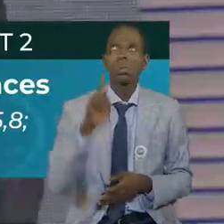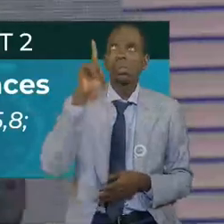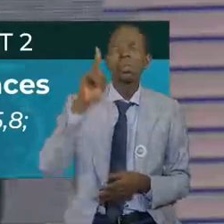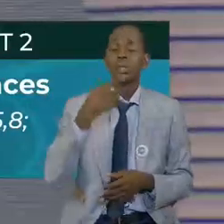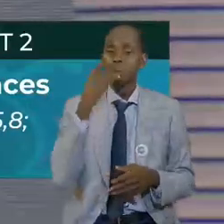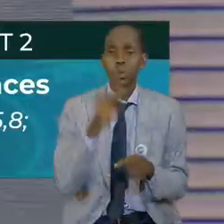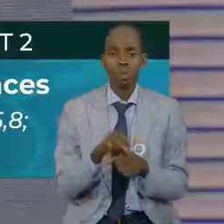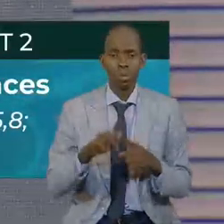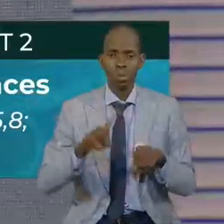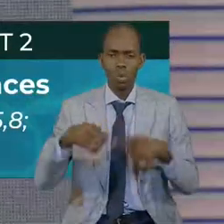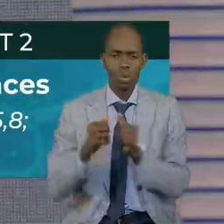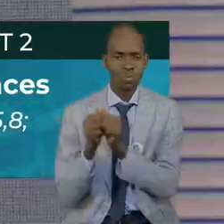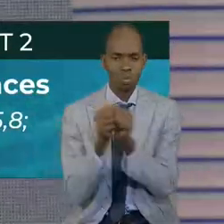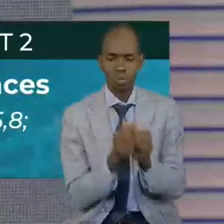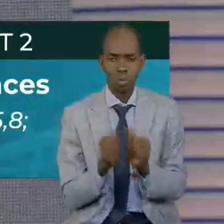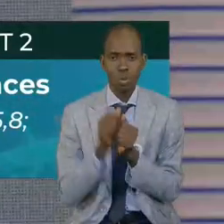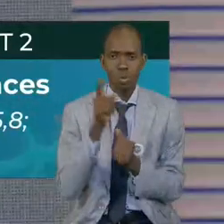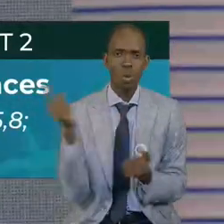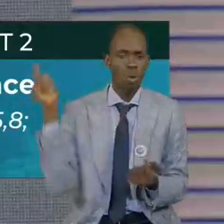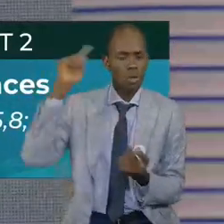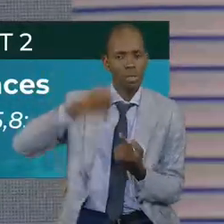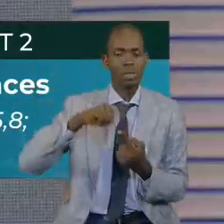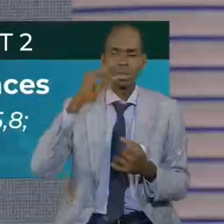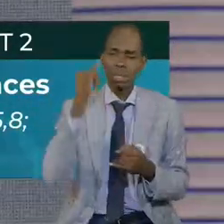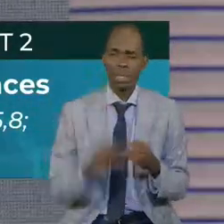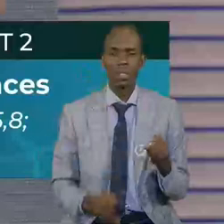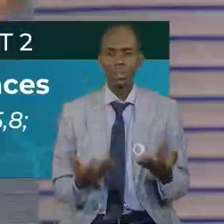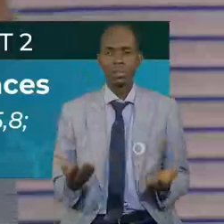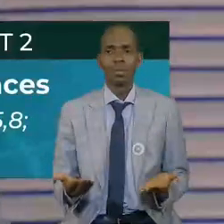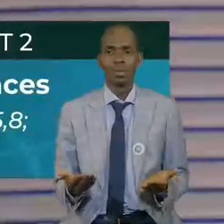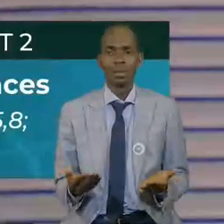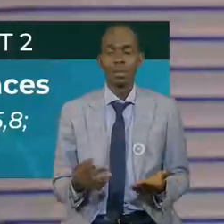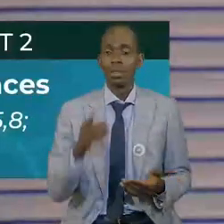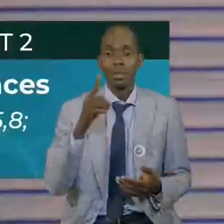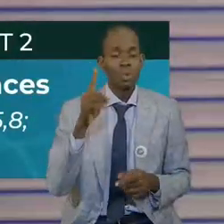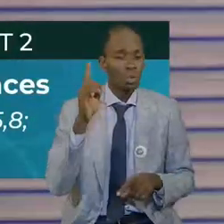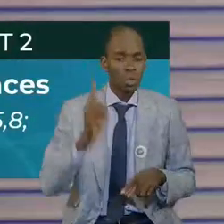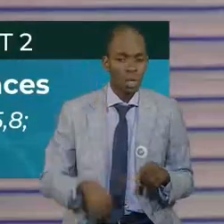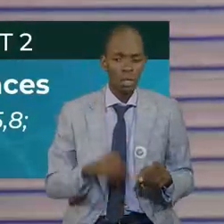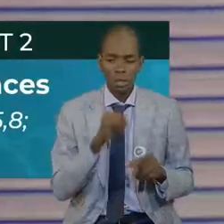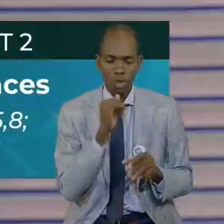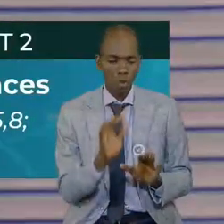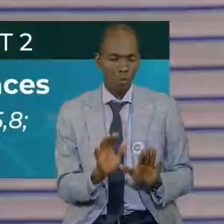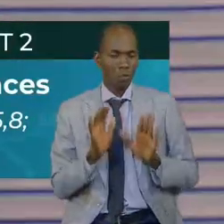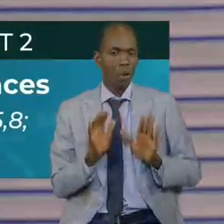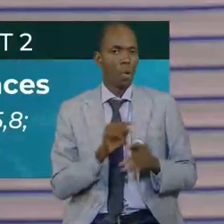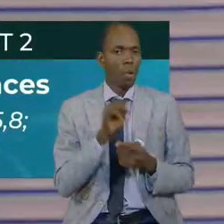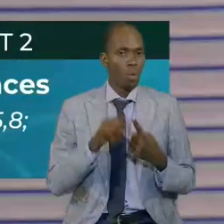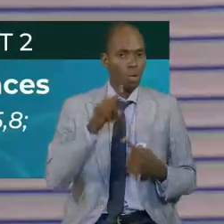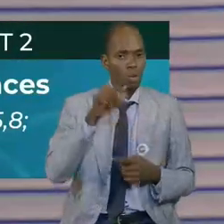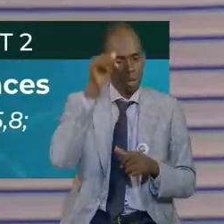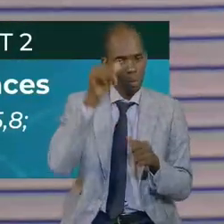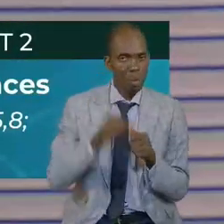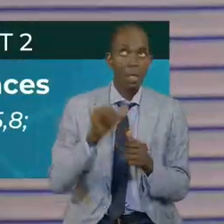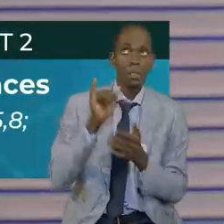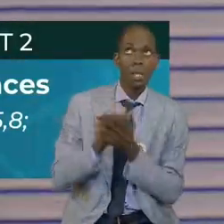you until the end. Je serai avec toi dedans jusqu'à la fin. You cannot fear when you remember that every time. Tu ne